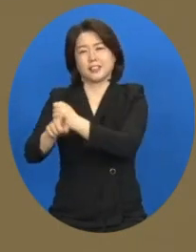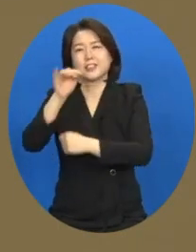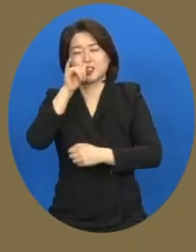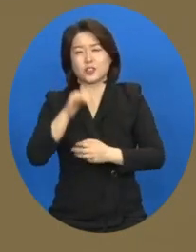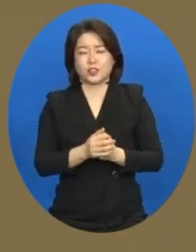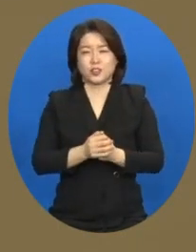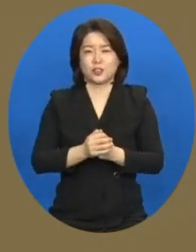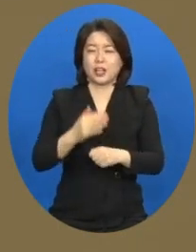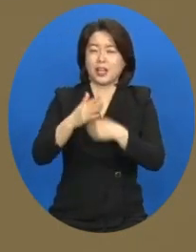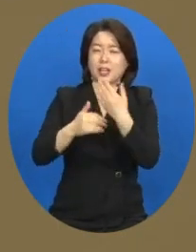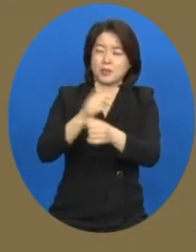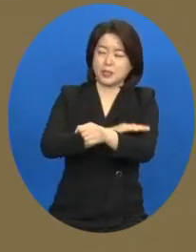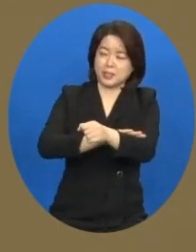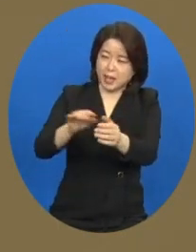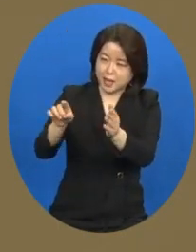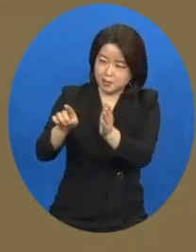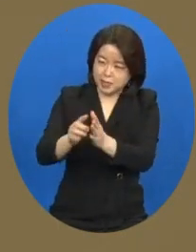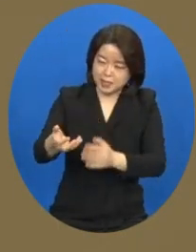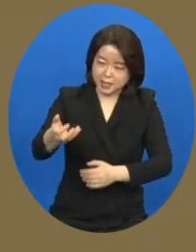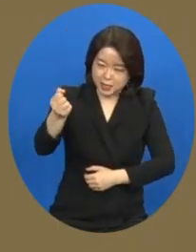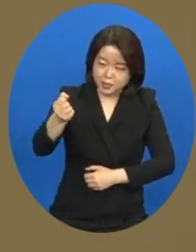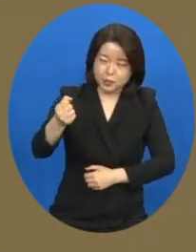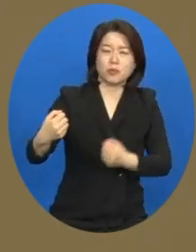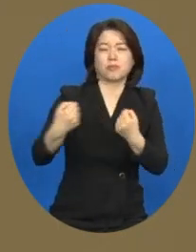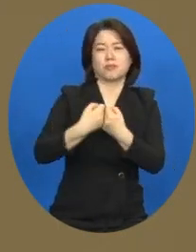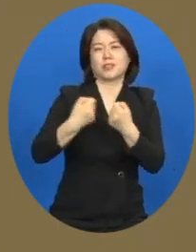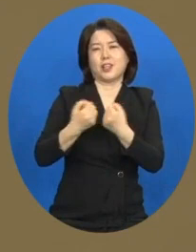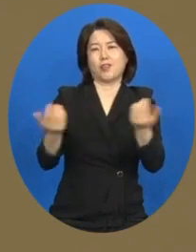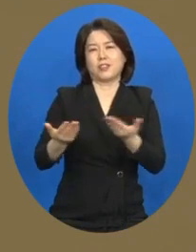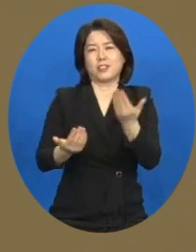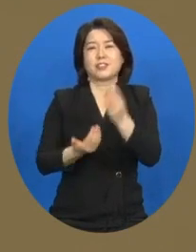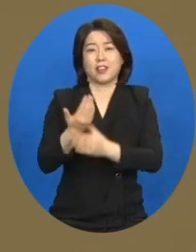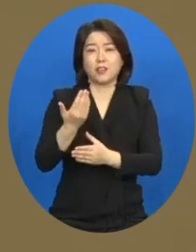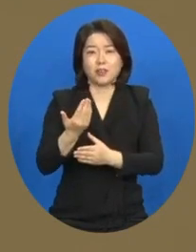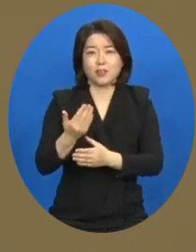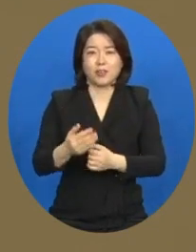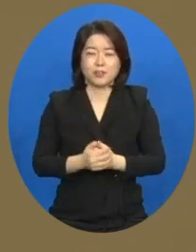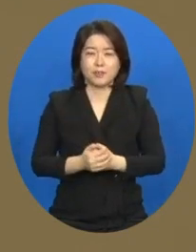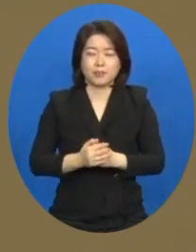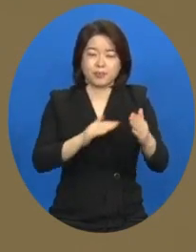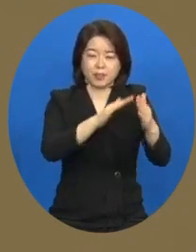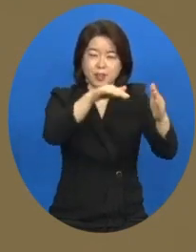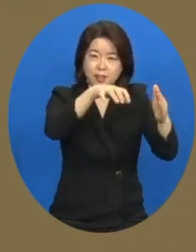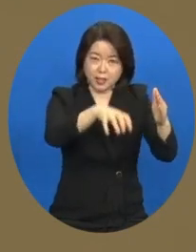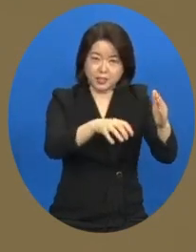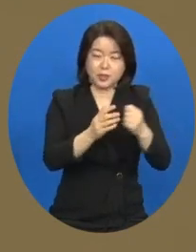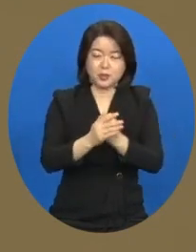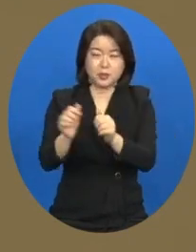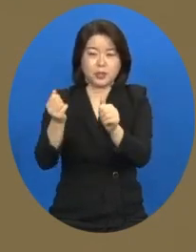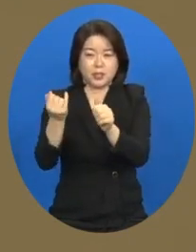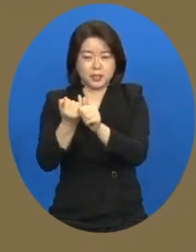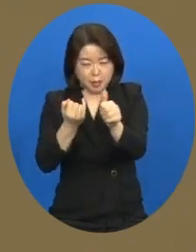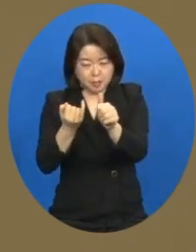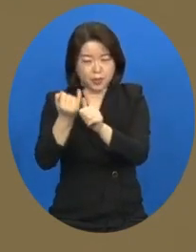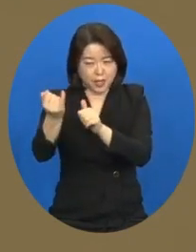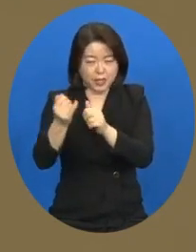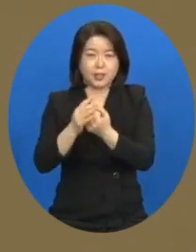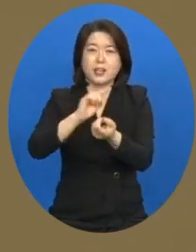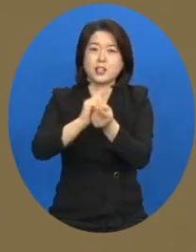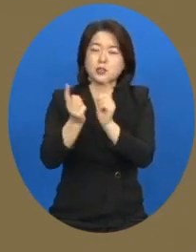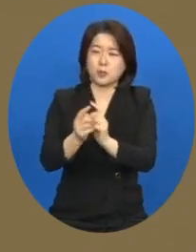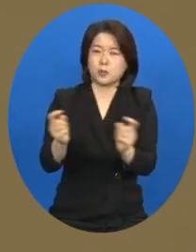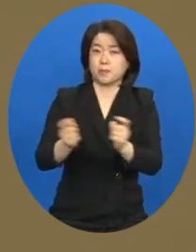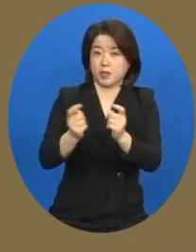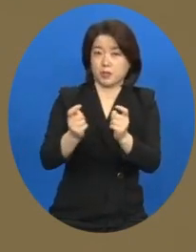잘 믿자는 것 가지고 싸우는 일이 생기잖아요. 가정에서도 남편과 아내가 서로